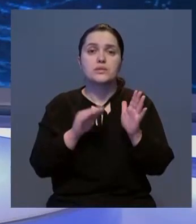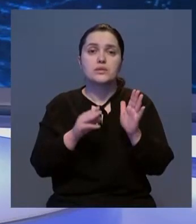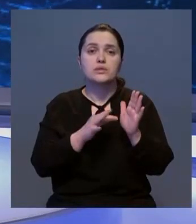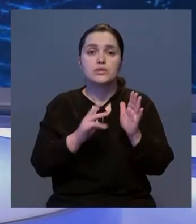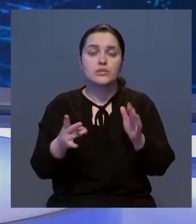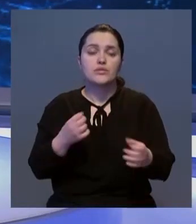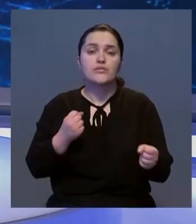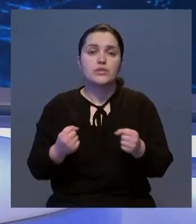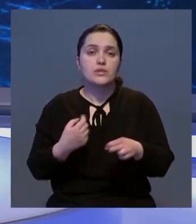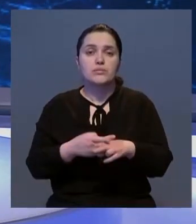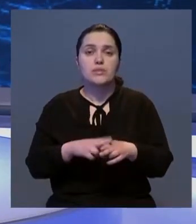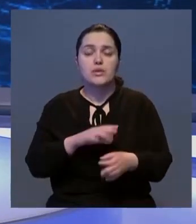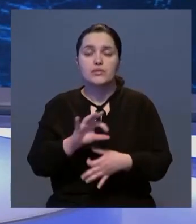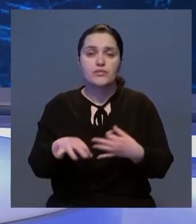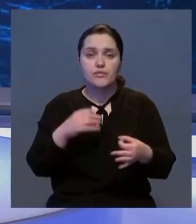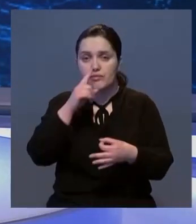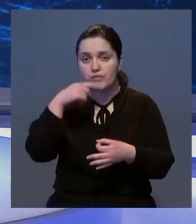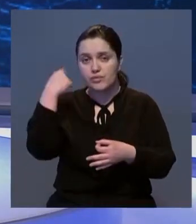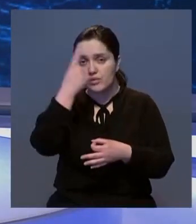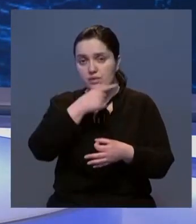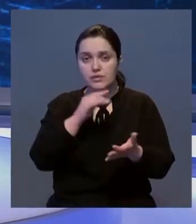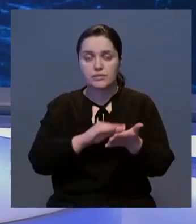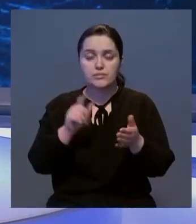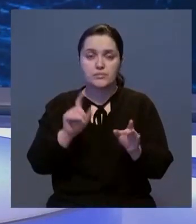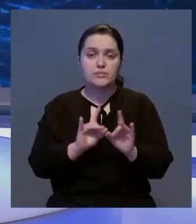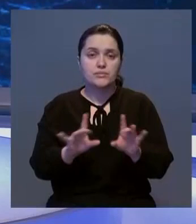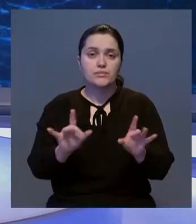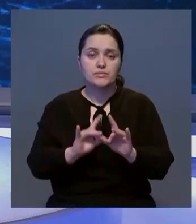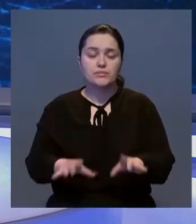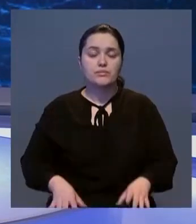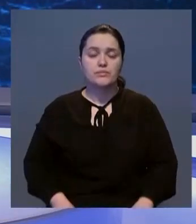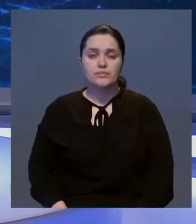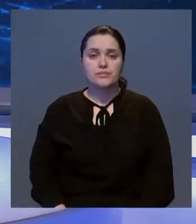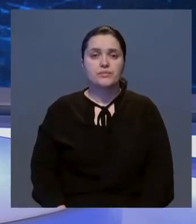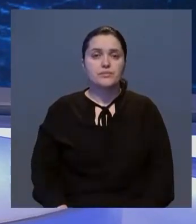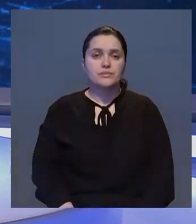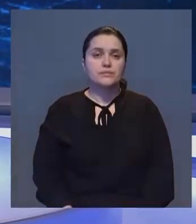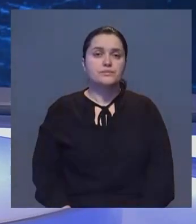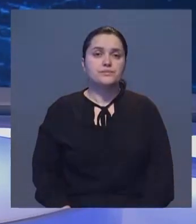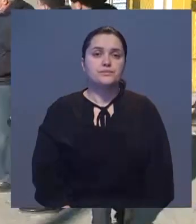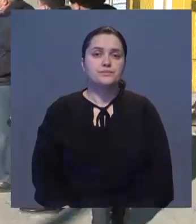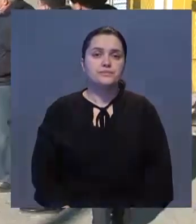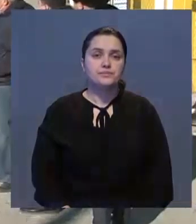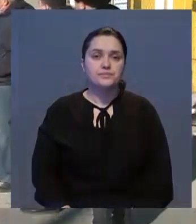37 тысяч тонн твердых бытовых отходов в год. Подробно об этом в нашем сюжете.